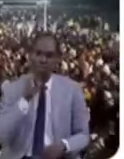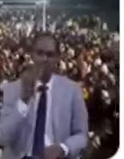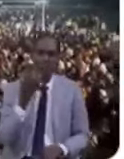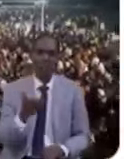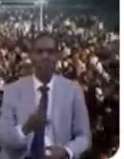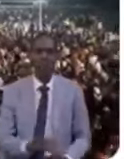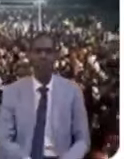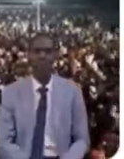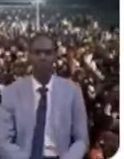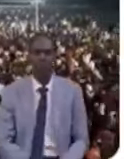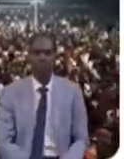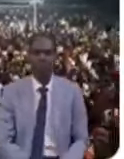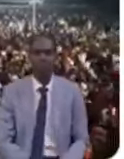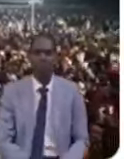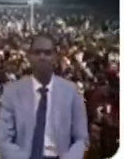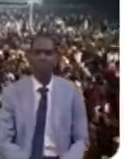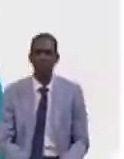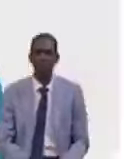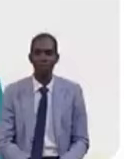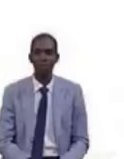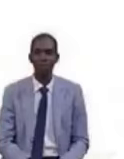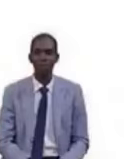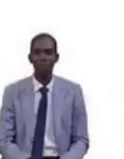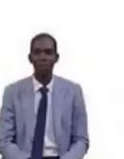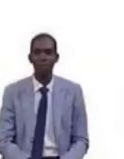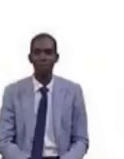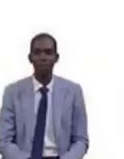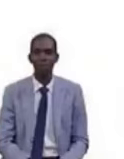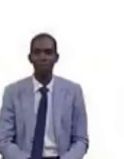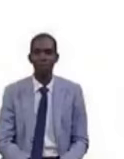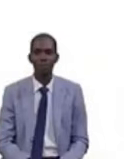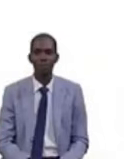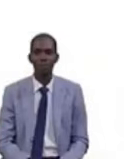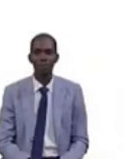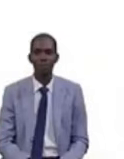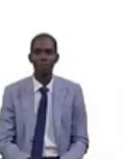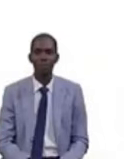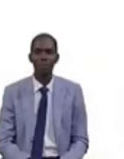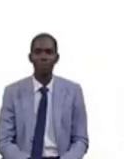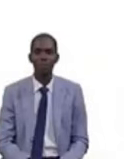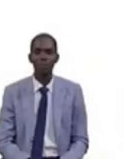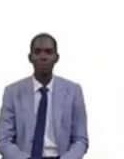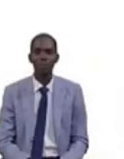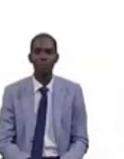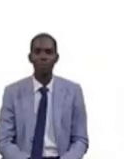là examine-toi examine-toi le miracle est déjà là